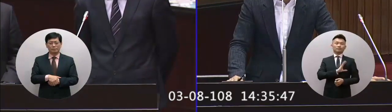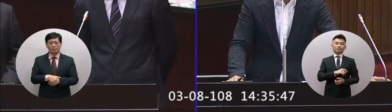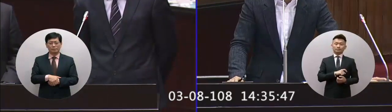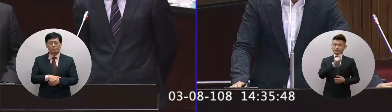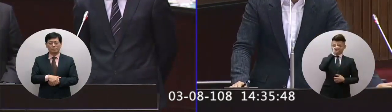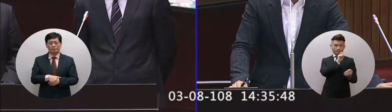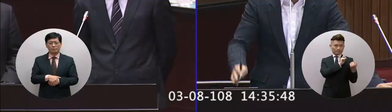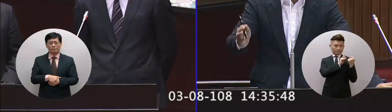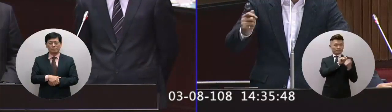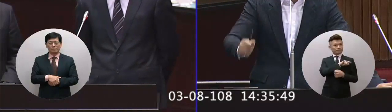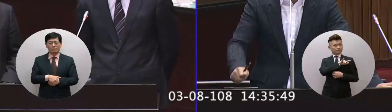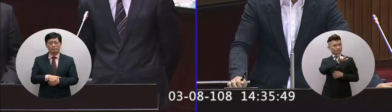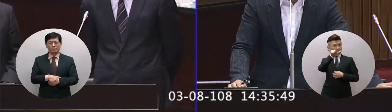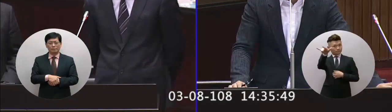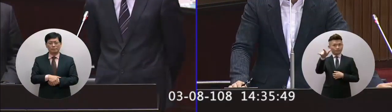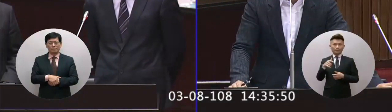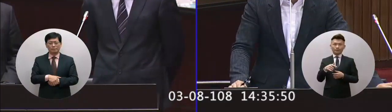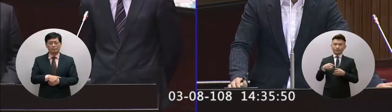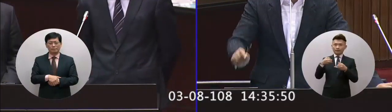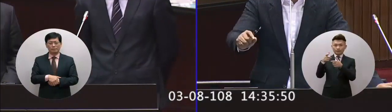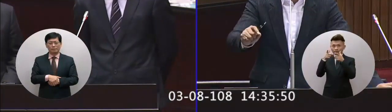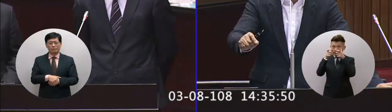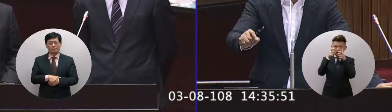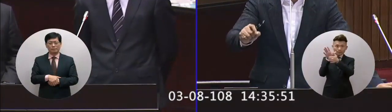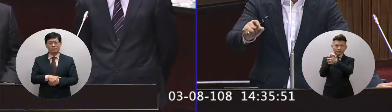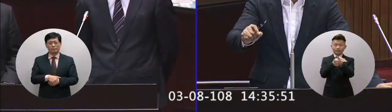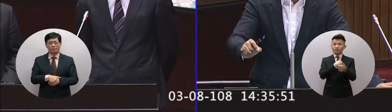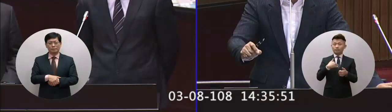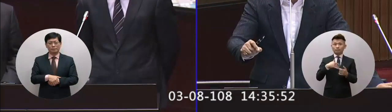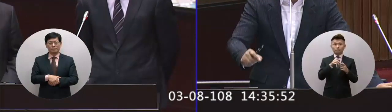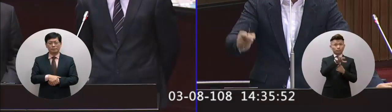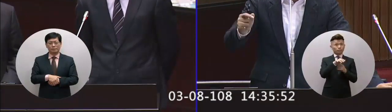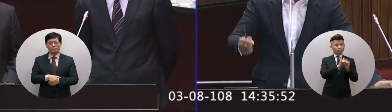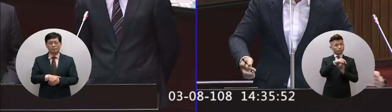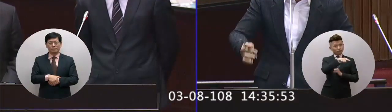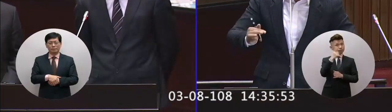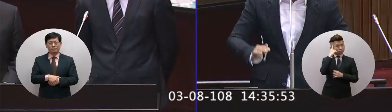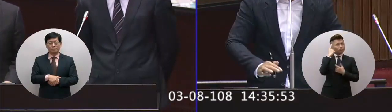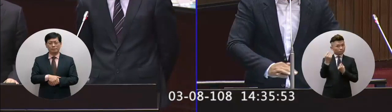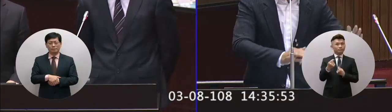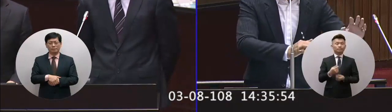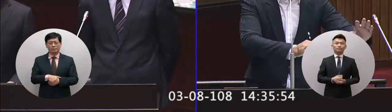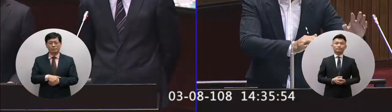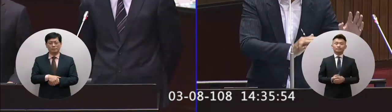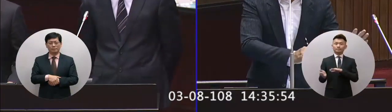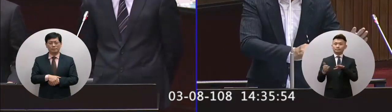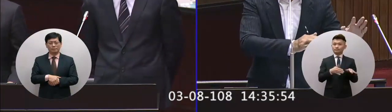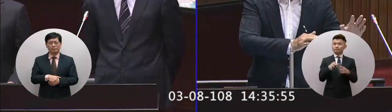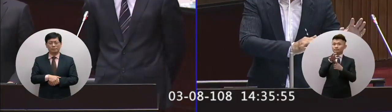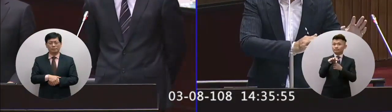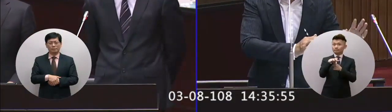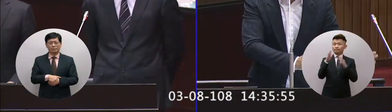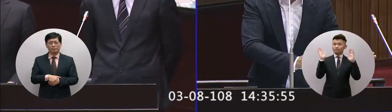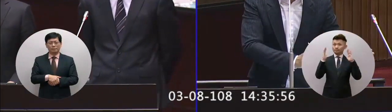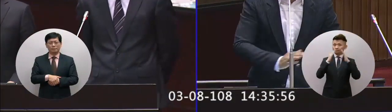經濟裡面可以出國去得到這麼好一個信息就對了我是對農民來說一定有這個感覺我們現在是回歸回來對這些農民主